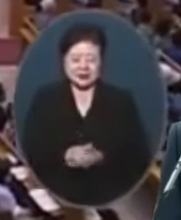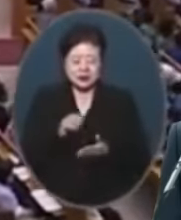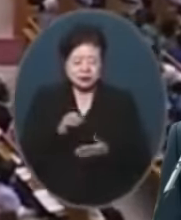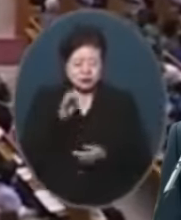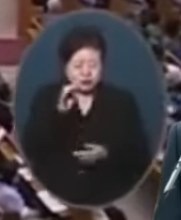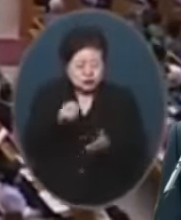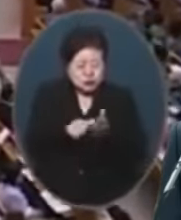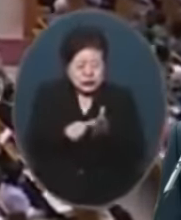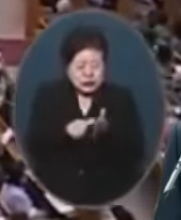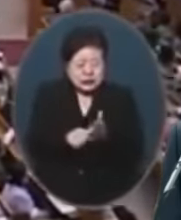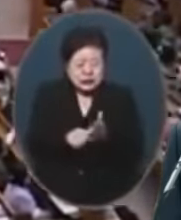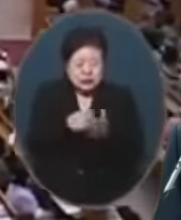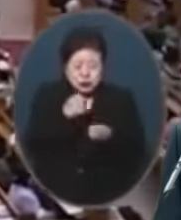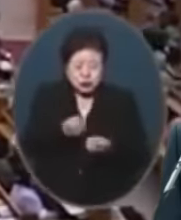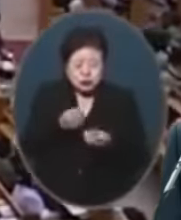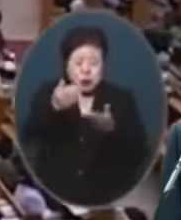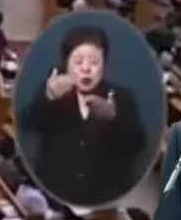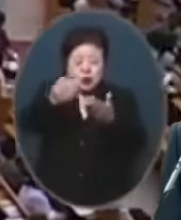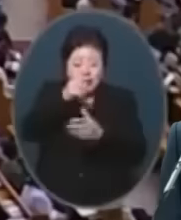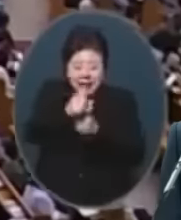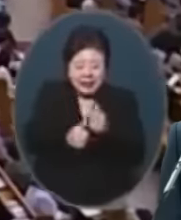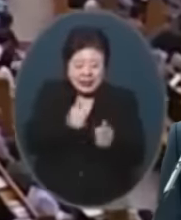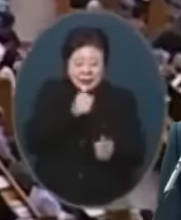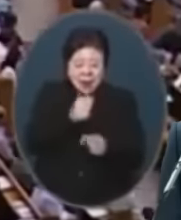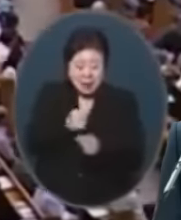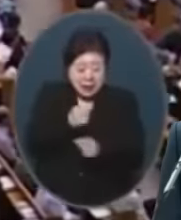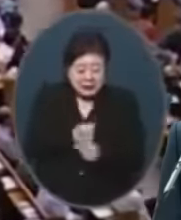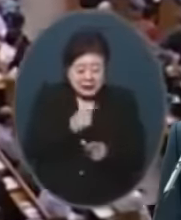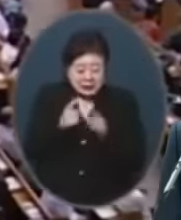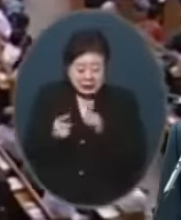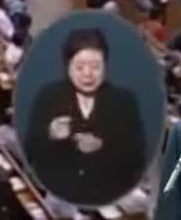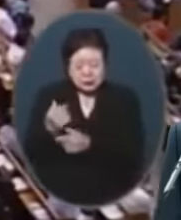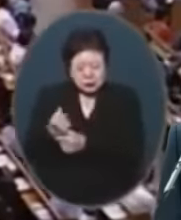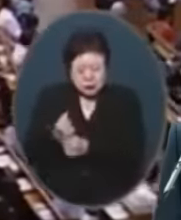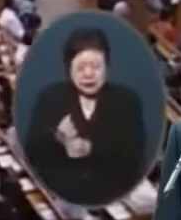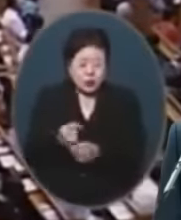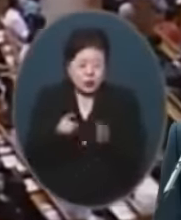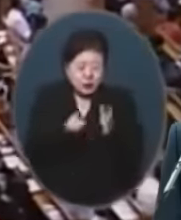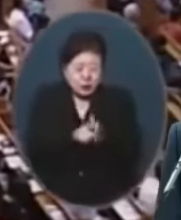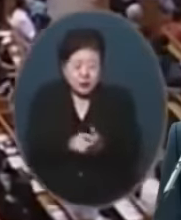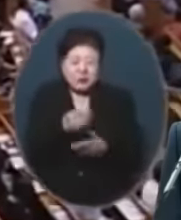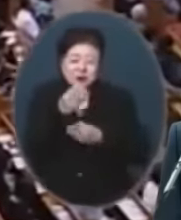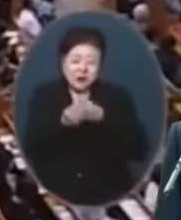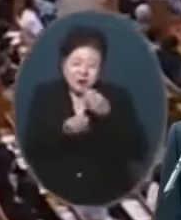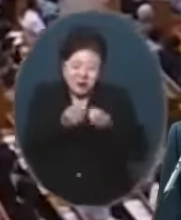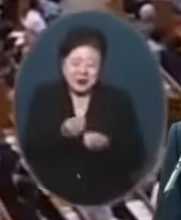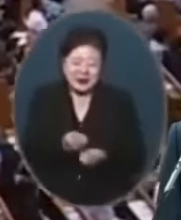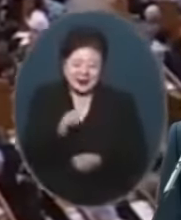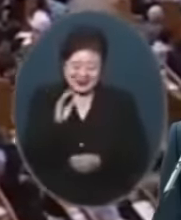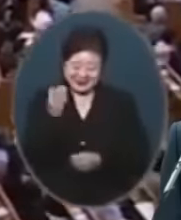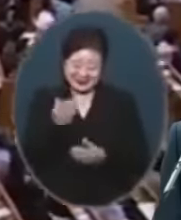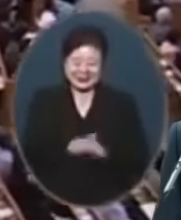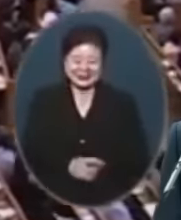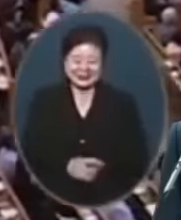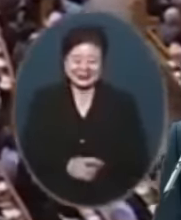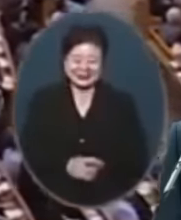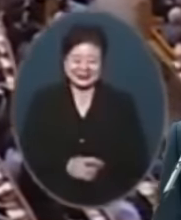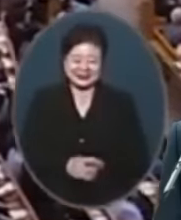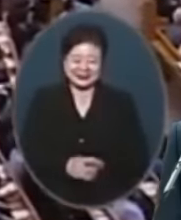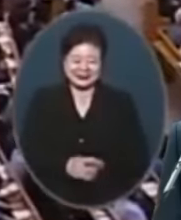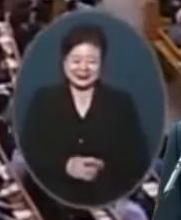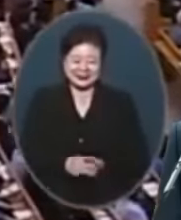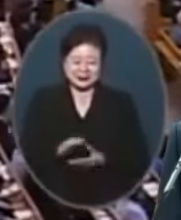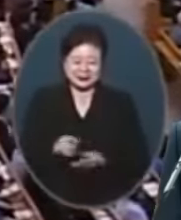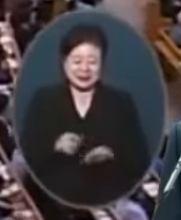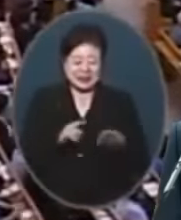물질적인 축복도 하나님의 말씀을 붙들고 믿음으로 고백해야 되는 것입니다. 빌립보서